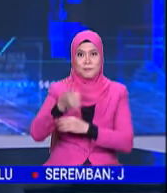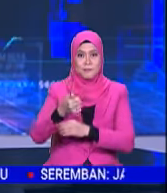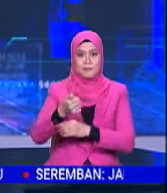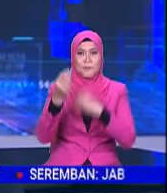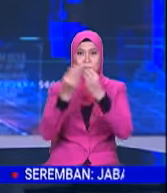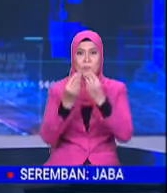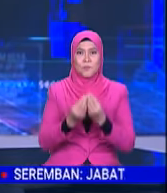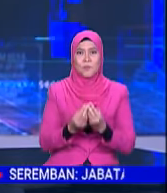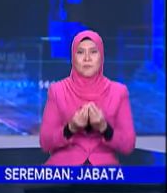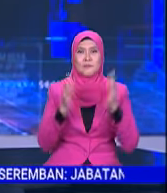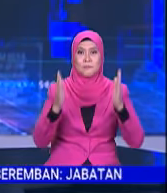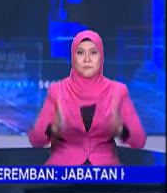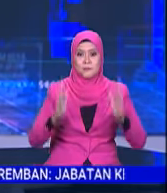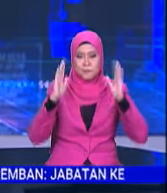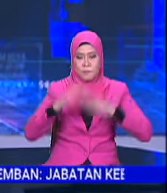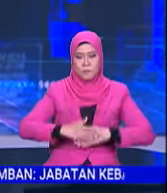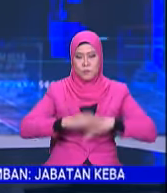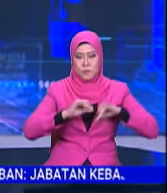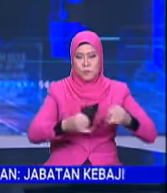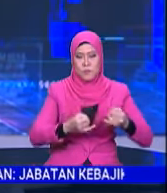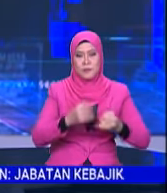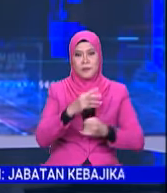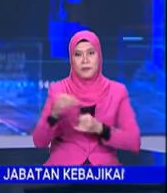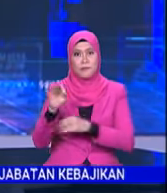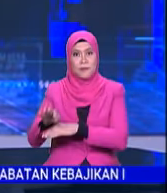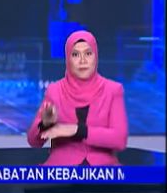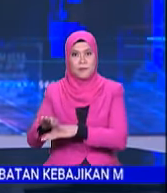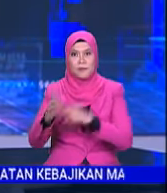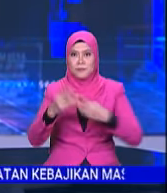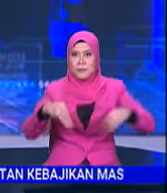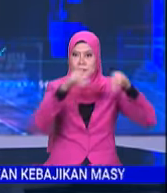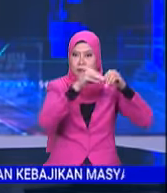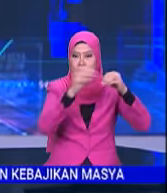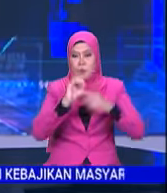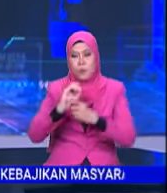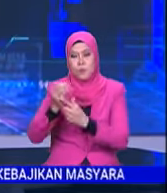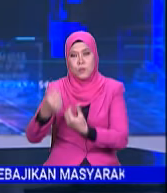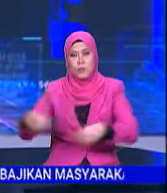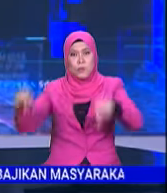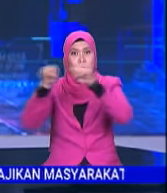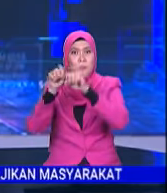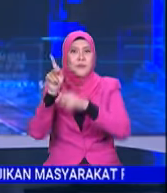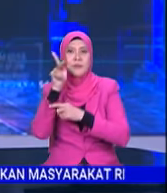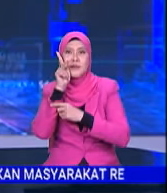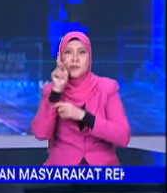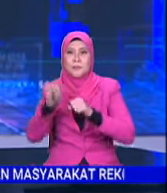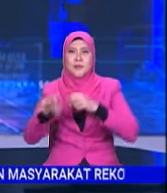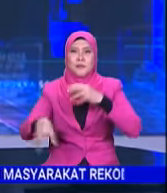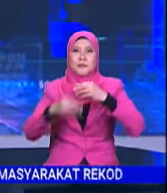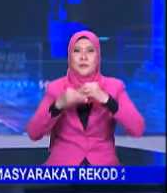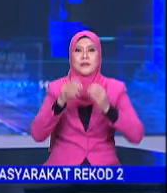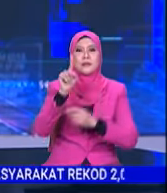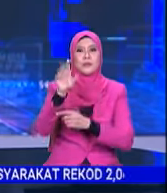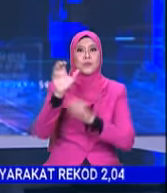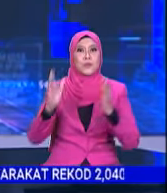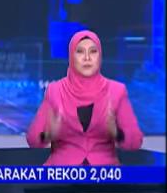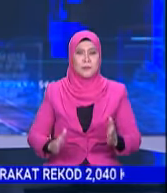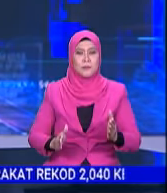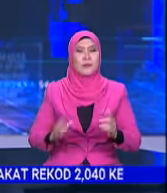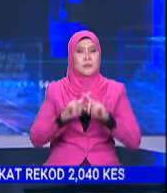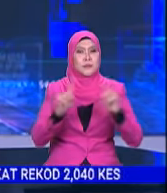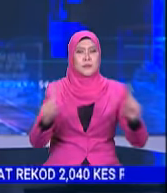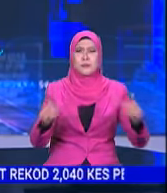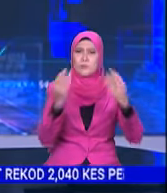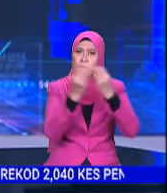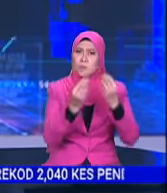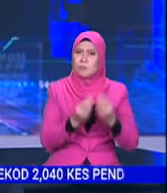kapasiti jemaah solat Jumaat dan solat fardu di Masjid Serta Surau di Kedah ditambah kepada 100 orang. Bagaimanapun,